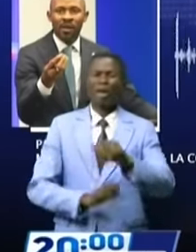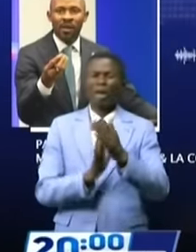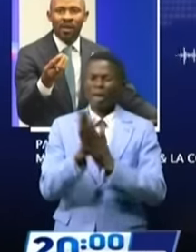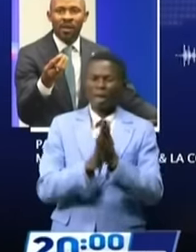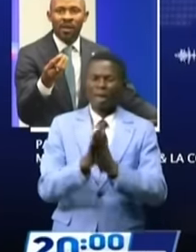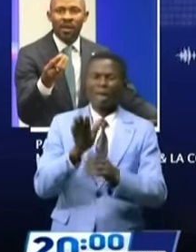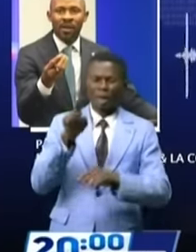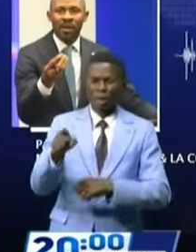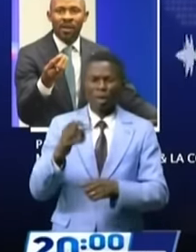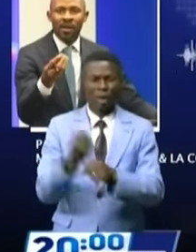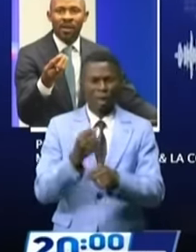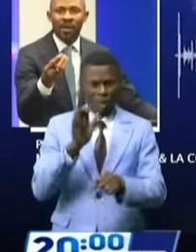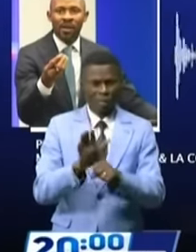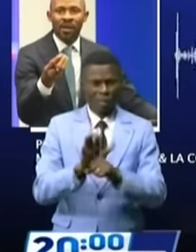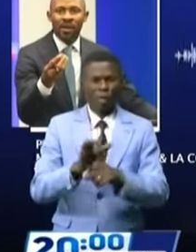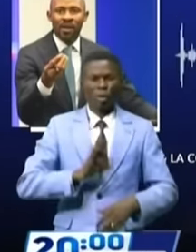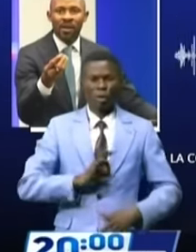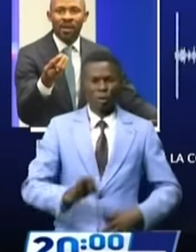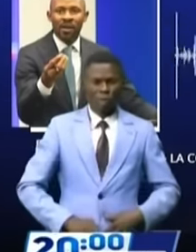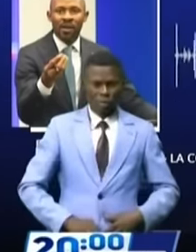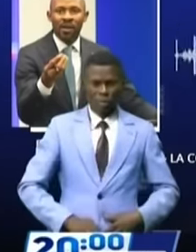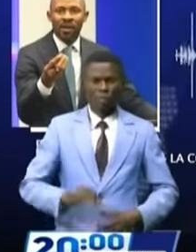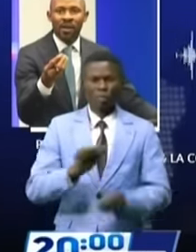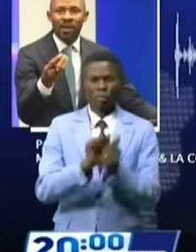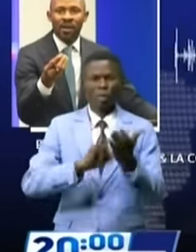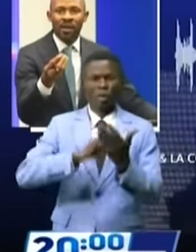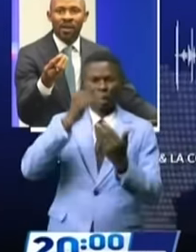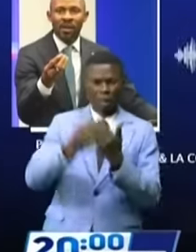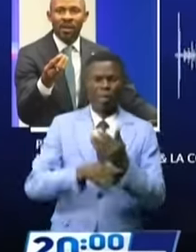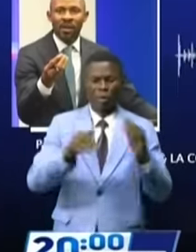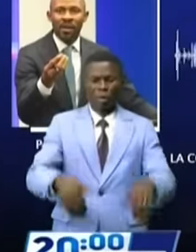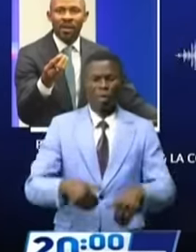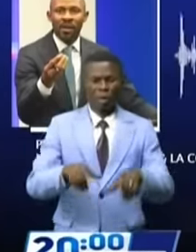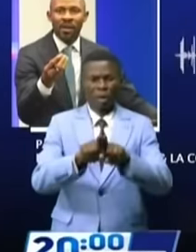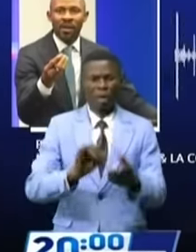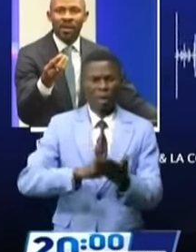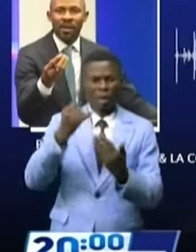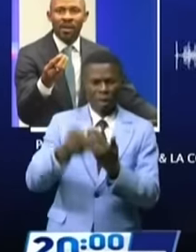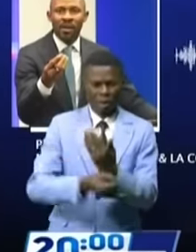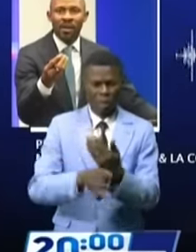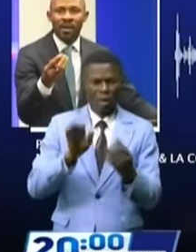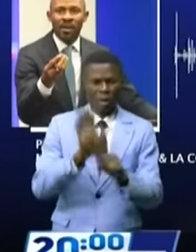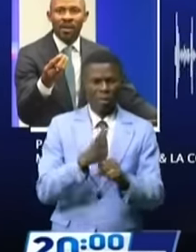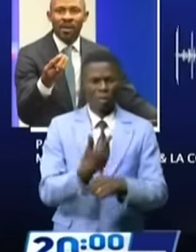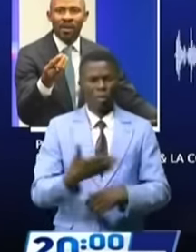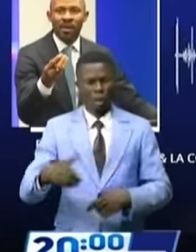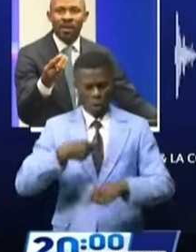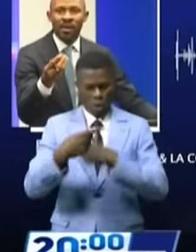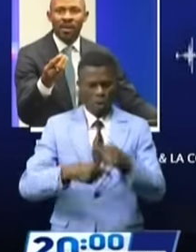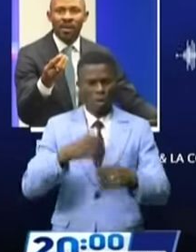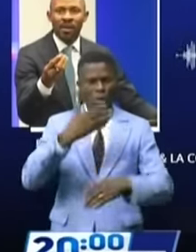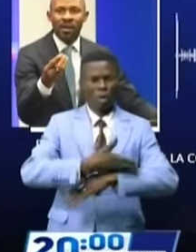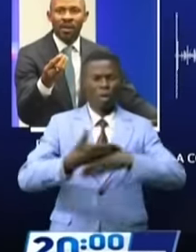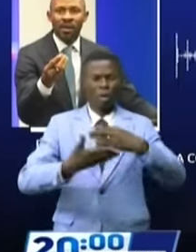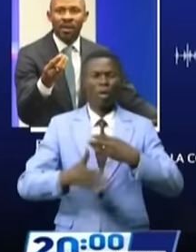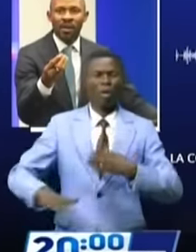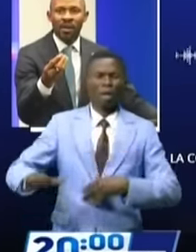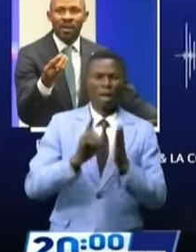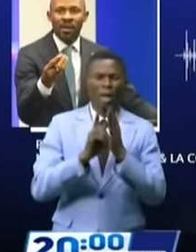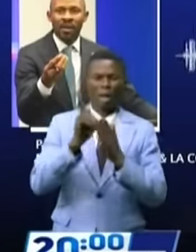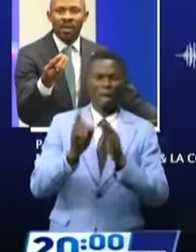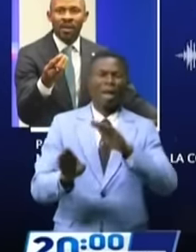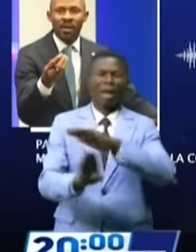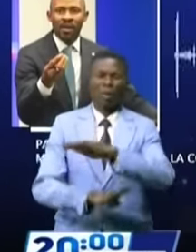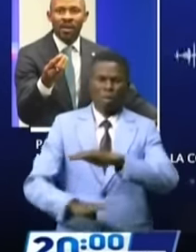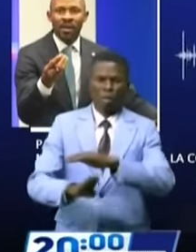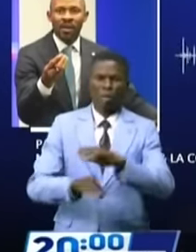davantage avec lui, notamment dans l'implémentation de projets agricoles et des projets de tout type, parce qu'il faut commencer la construction du pays, les développements à la